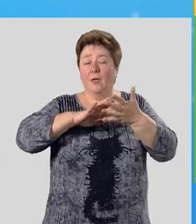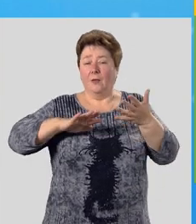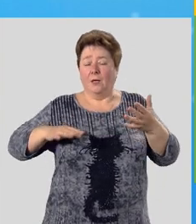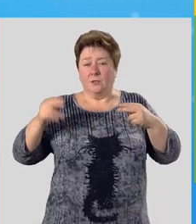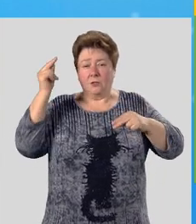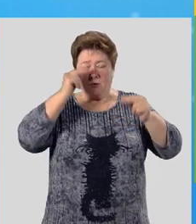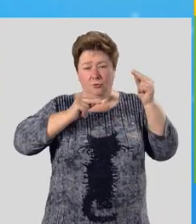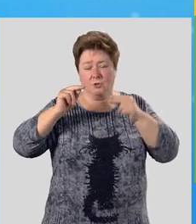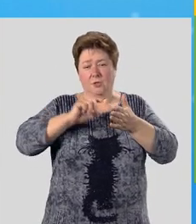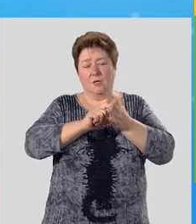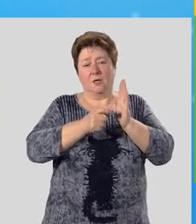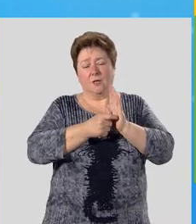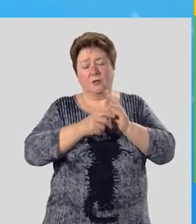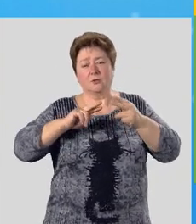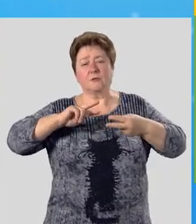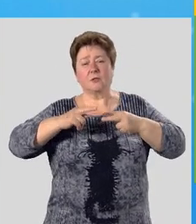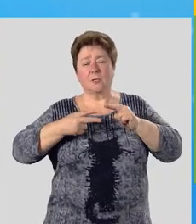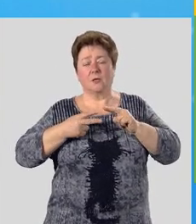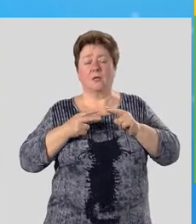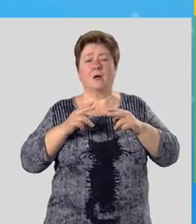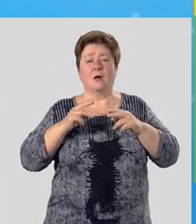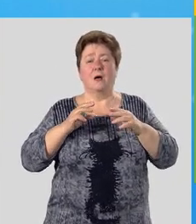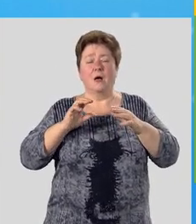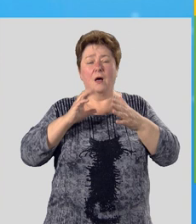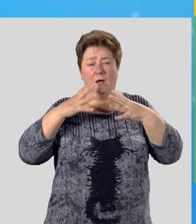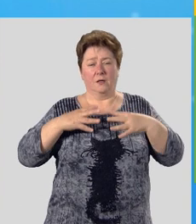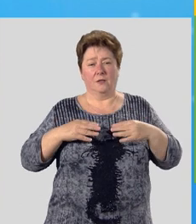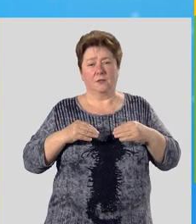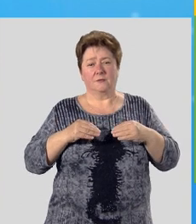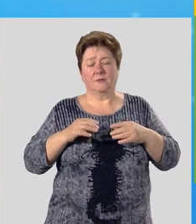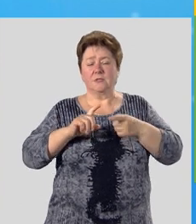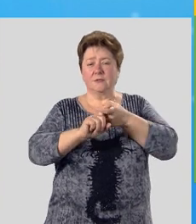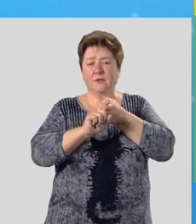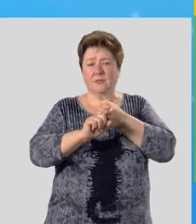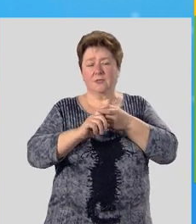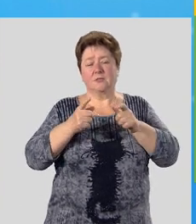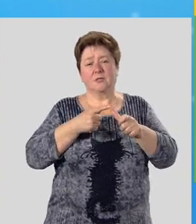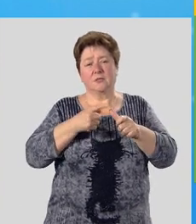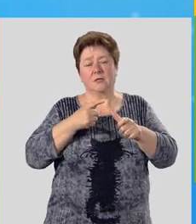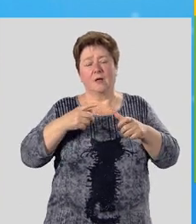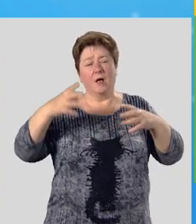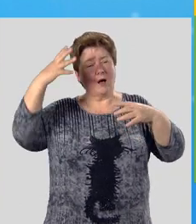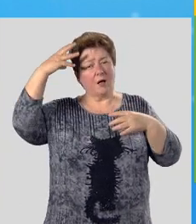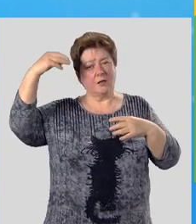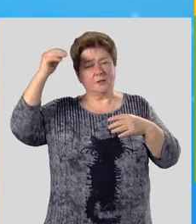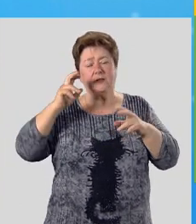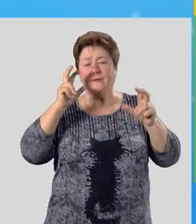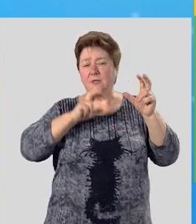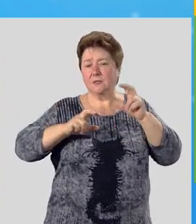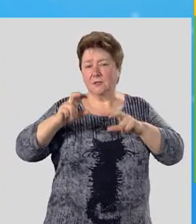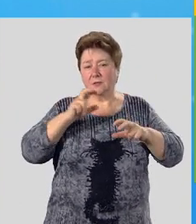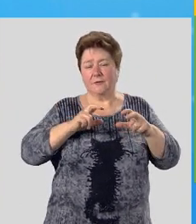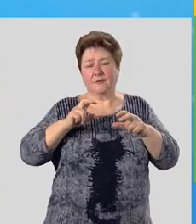Дальнейшее изучение клеточного строения организмов связано с именем голландского